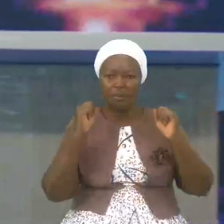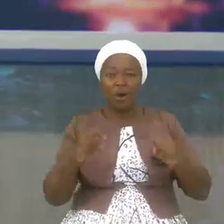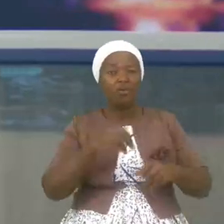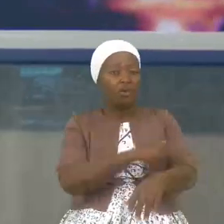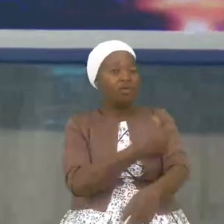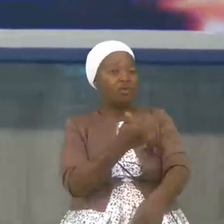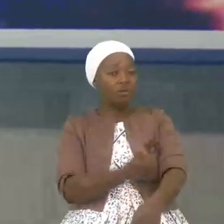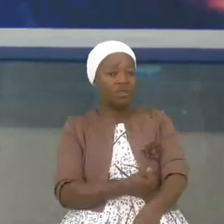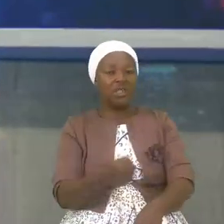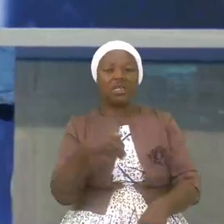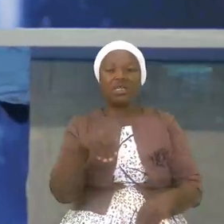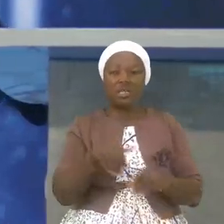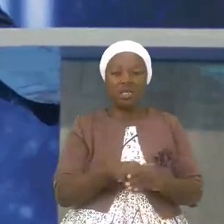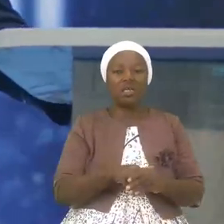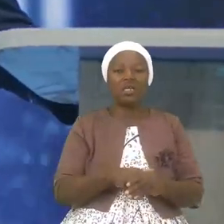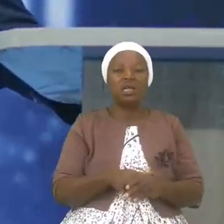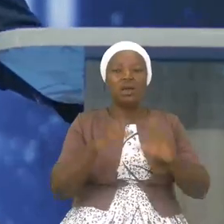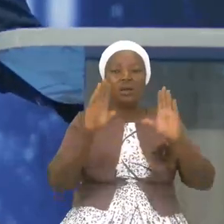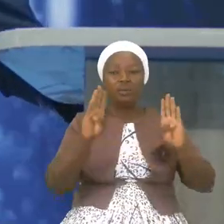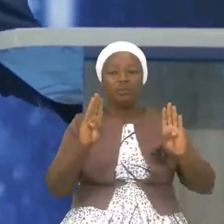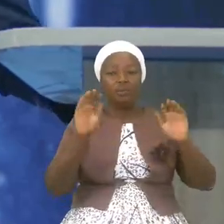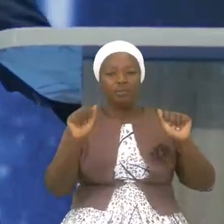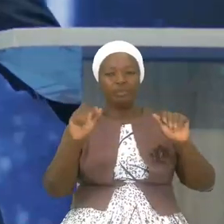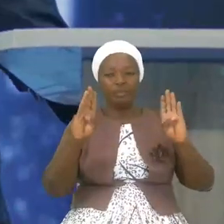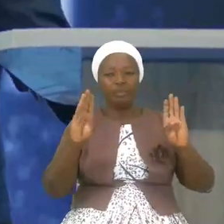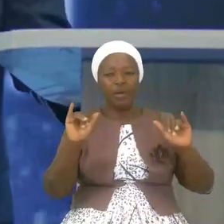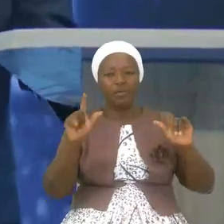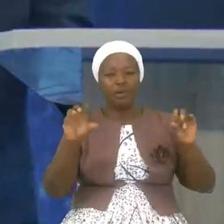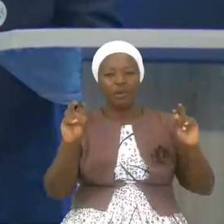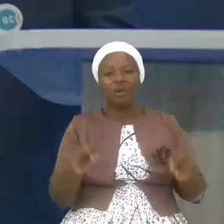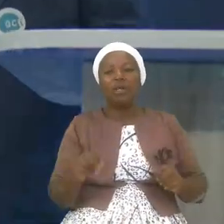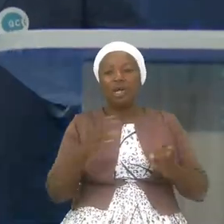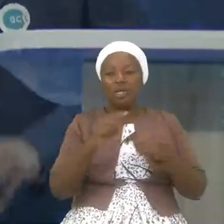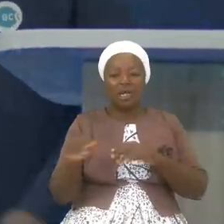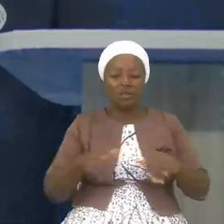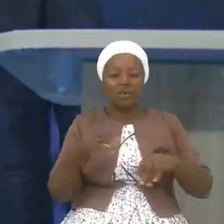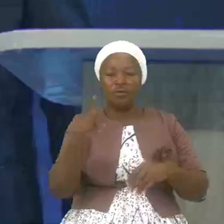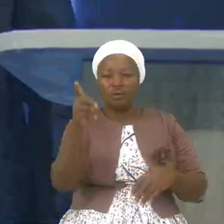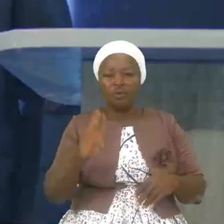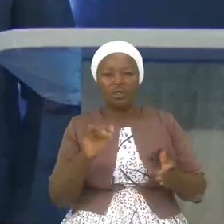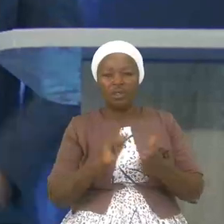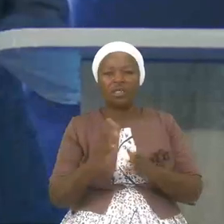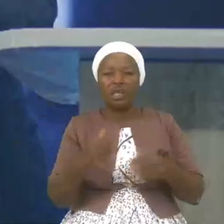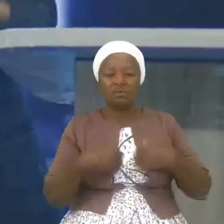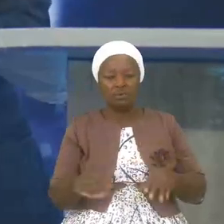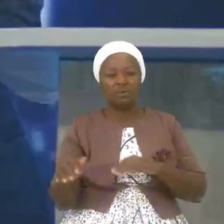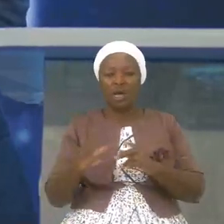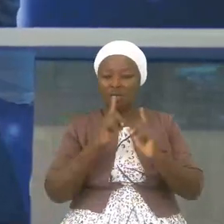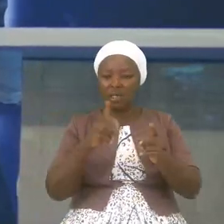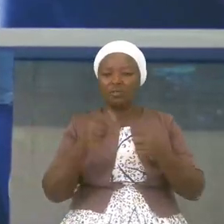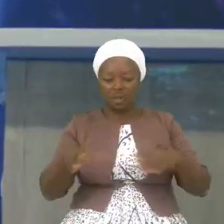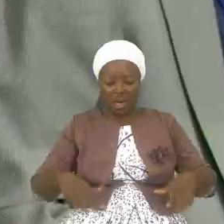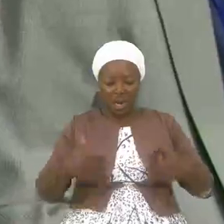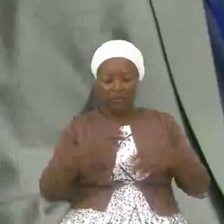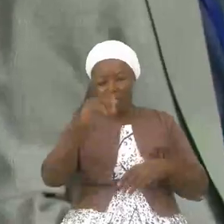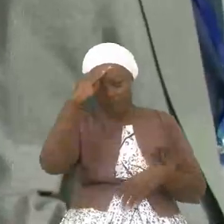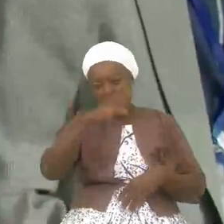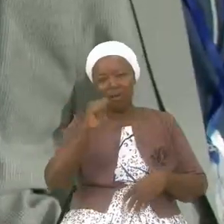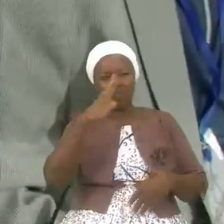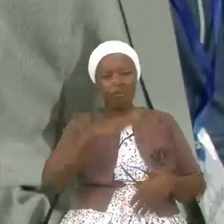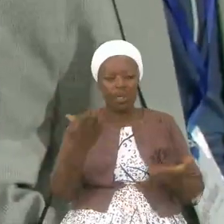l'autorité de Babylone, l'action de Dieu, sa réponse à la vie d'un homme, une femme